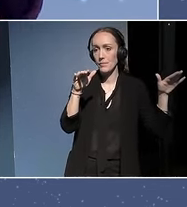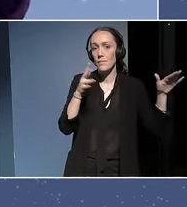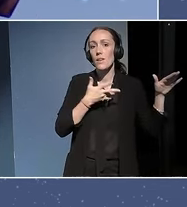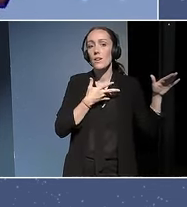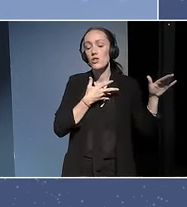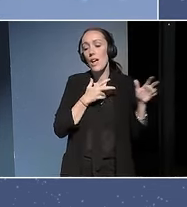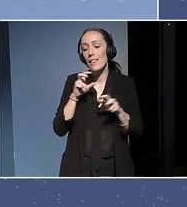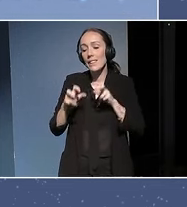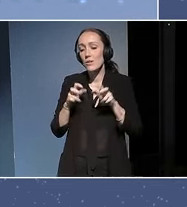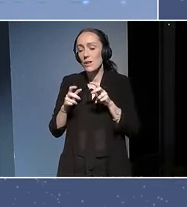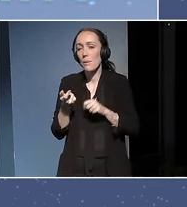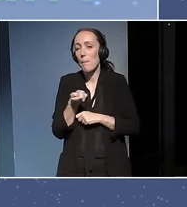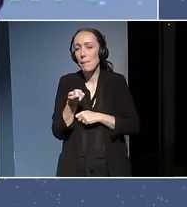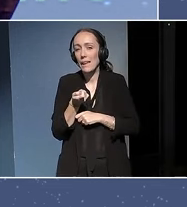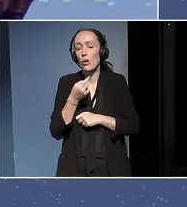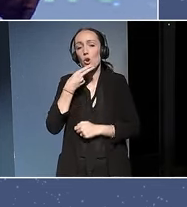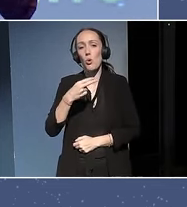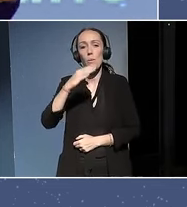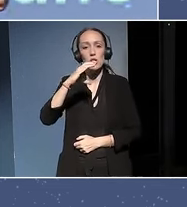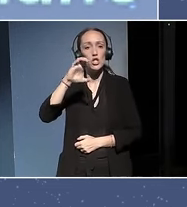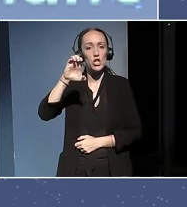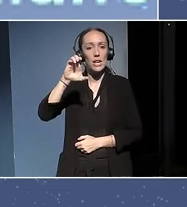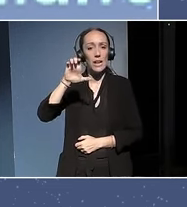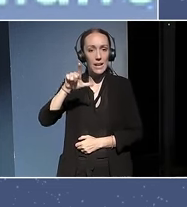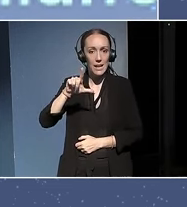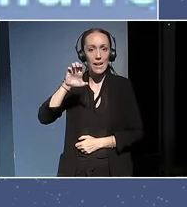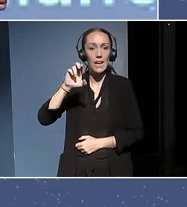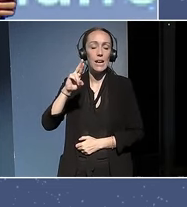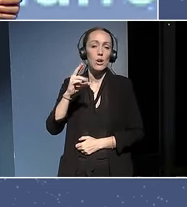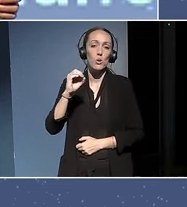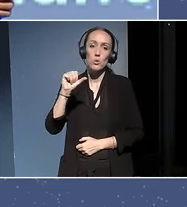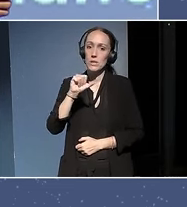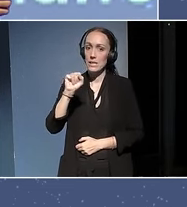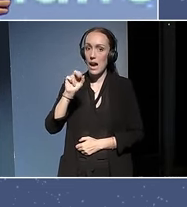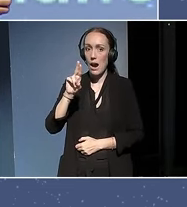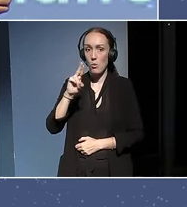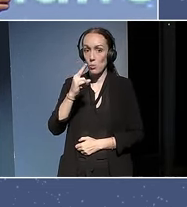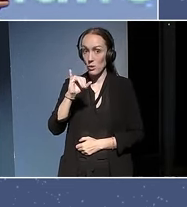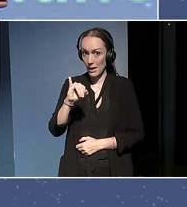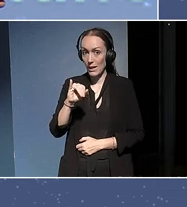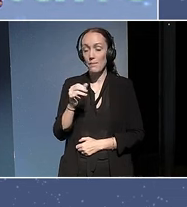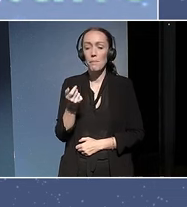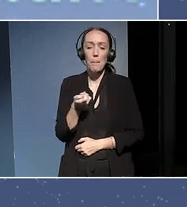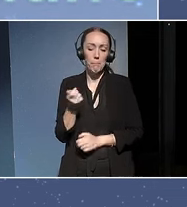piccoli dinosauri che si chiamano cauri che ehm avevano